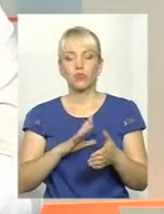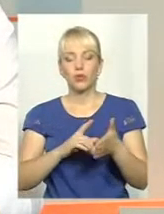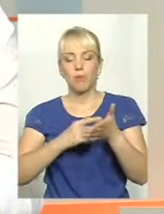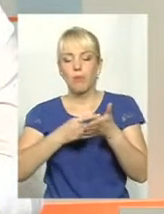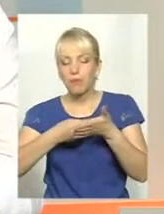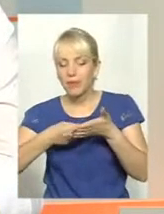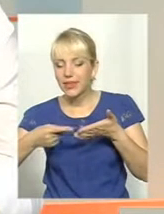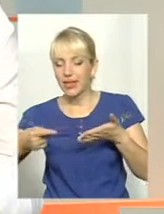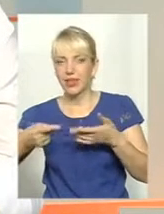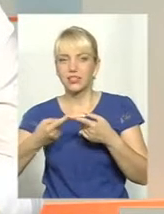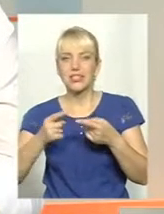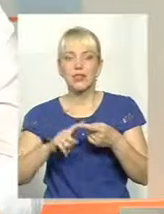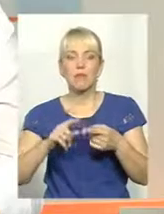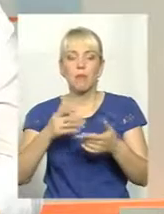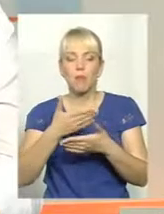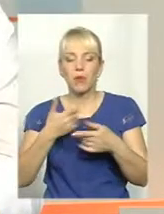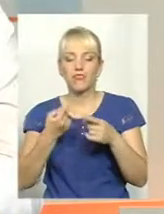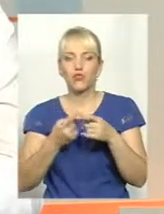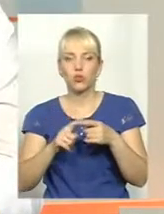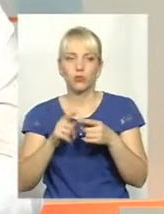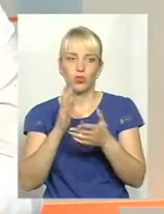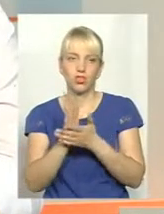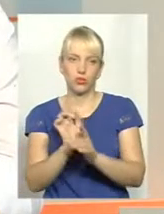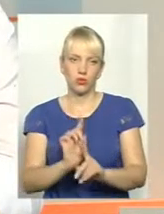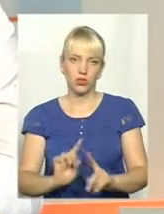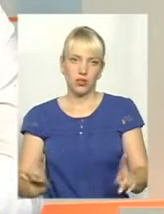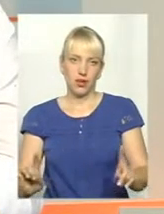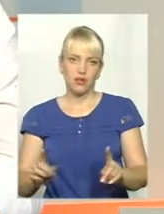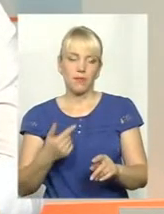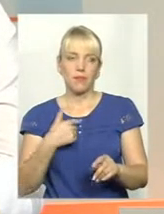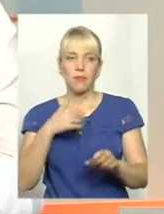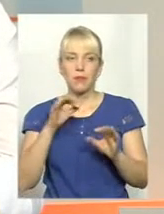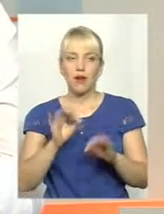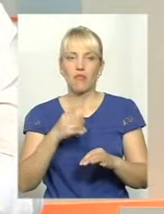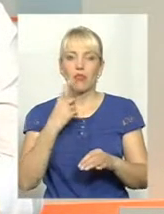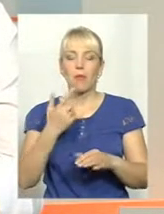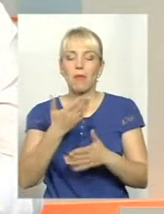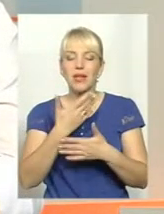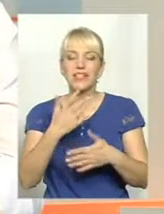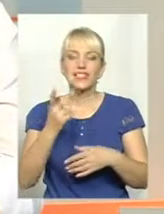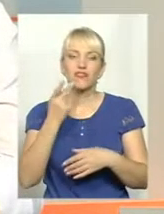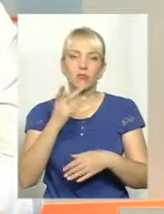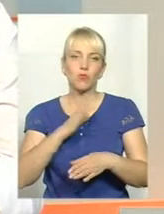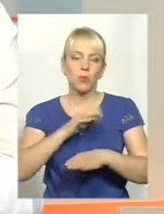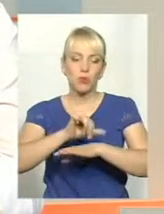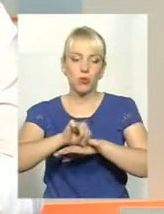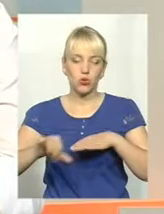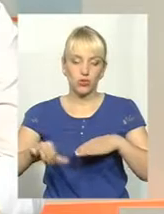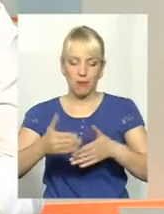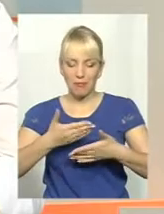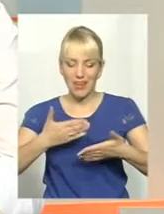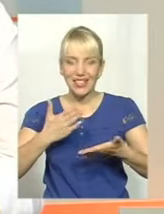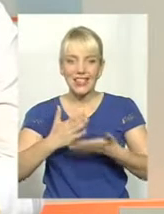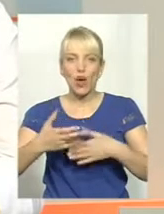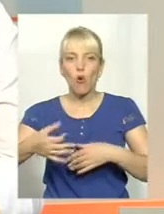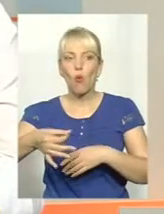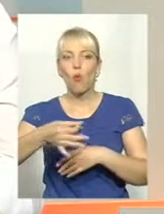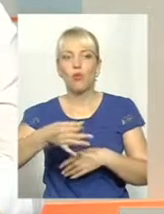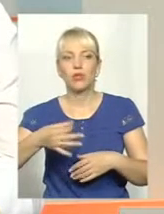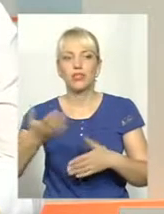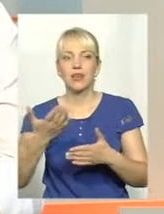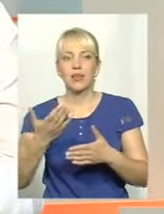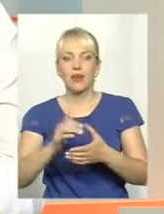зрозуміліше, скажімо. Ну, я думаю, що ми якраз і є тим містком і тою дорогою між Сходом і Заходом України. І, мабуть, саме